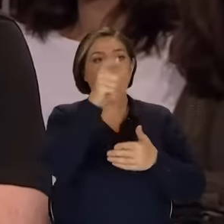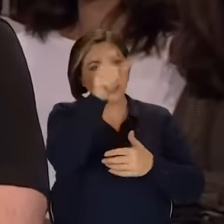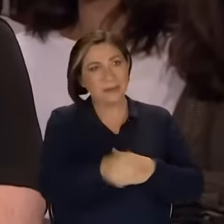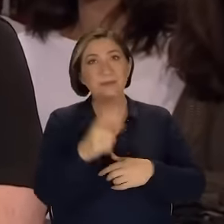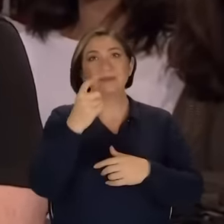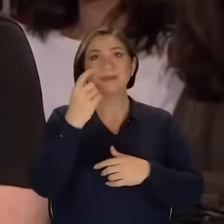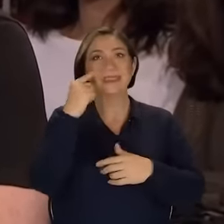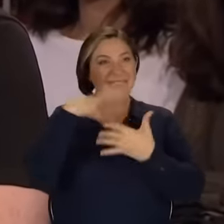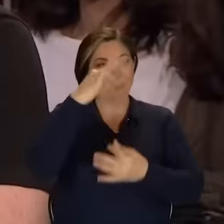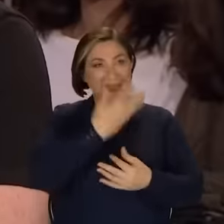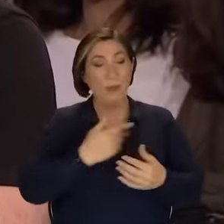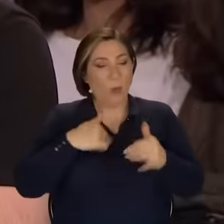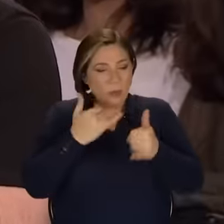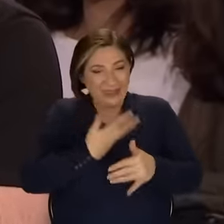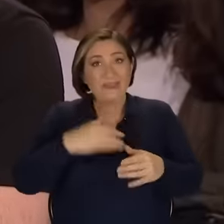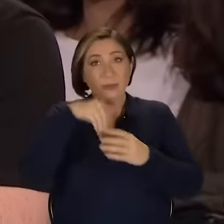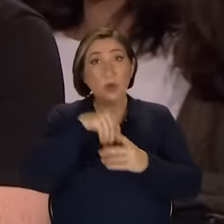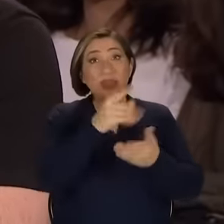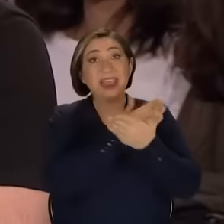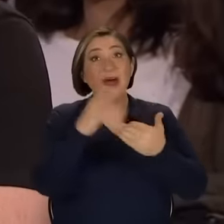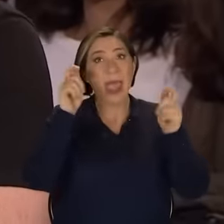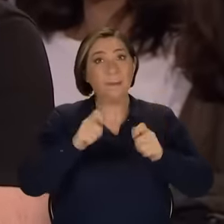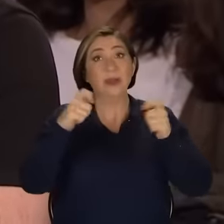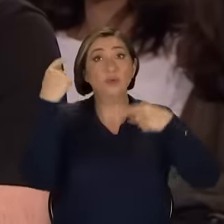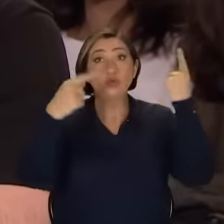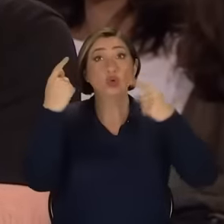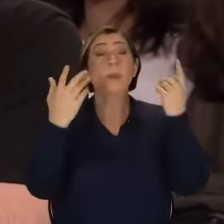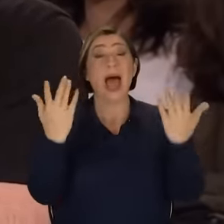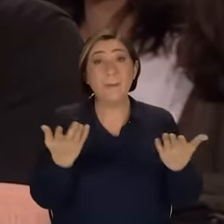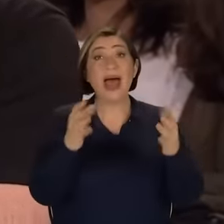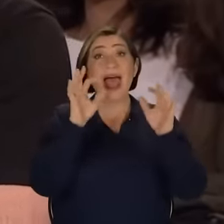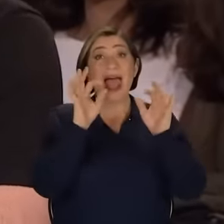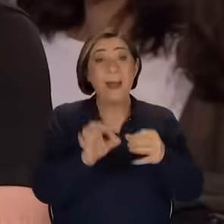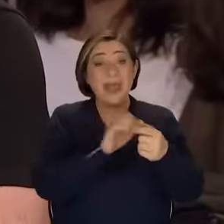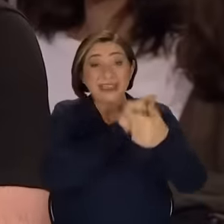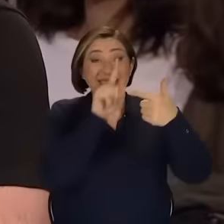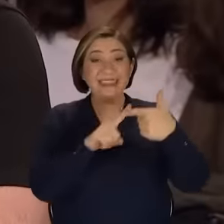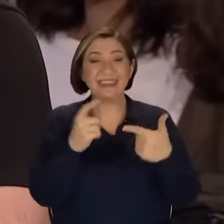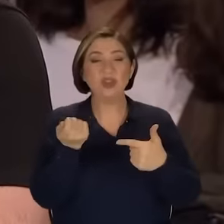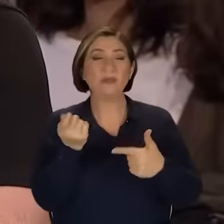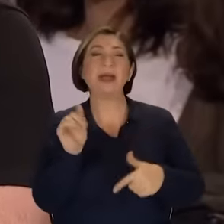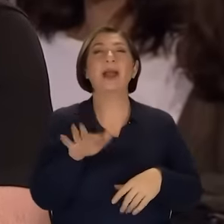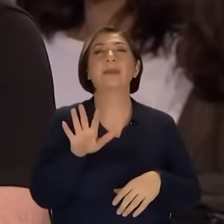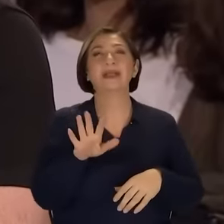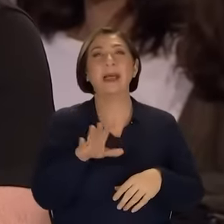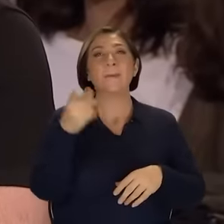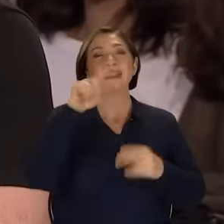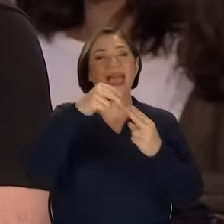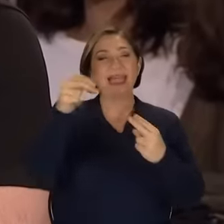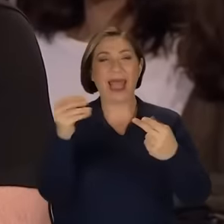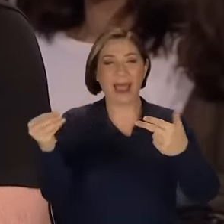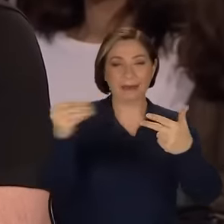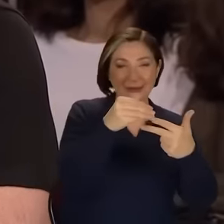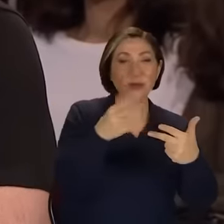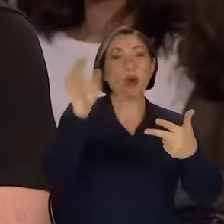sevildiği için, ben de sevdiğim için oynamayı, onun devamını yapacağımı düşünüyordum ama hemen ardına koymak işime gelmedi. Başka bir öykü